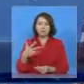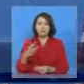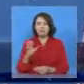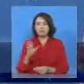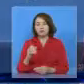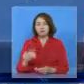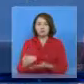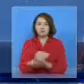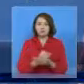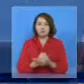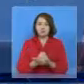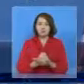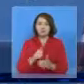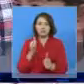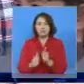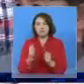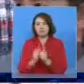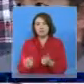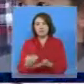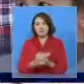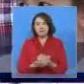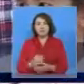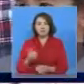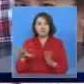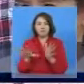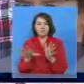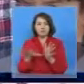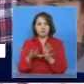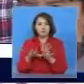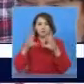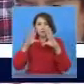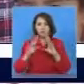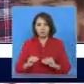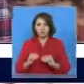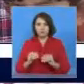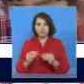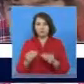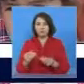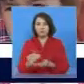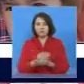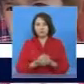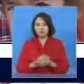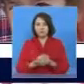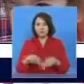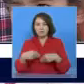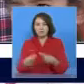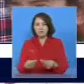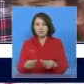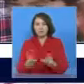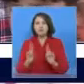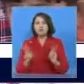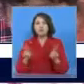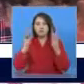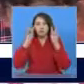алады, 300-ден пациен жинап алады. Міне бір светті момент сөндіреді, ақша жинайды. Беріп жатырмыз, кімге жинап